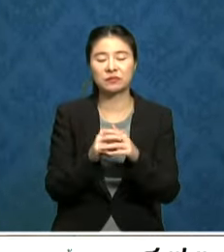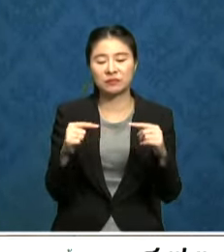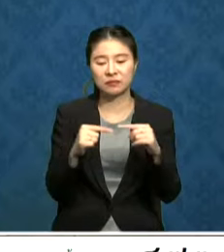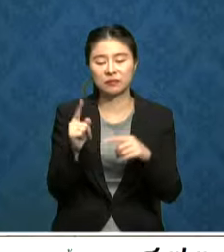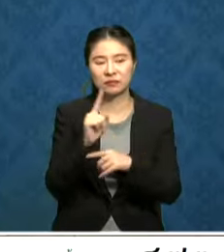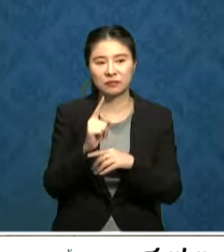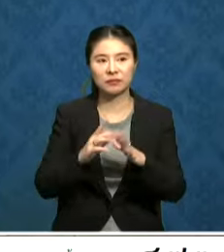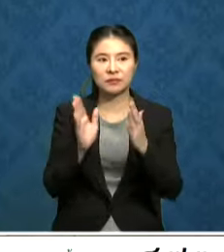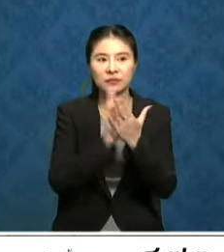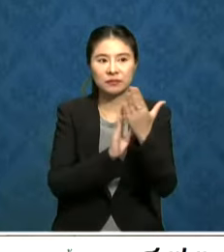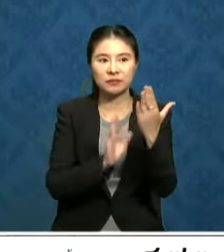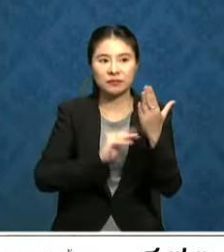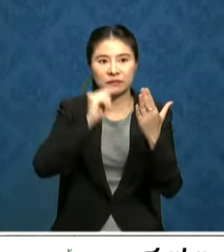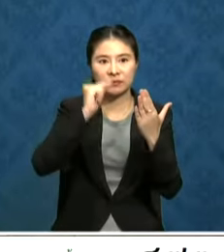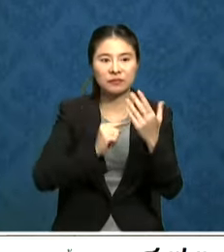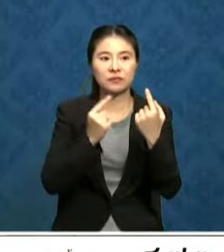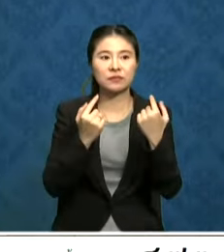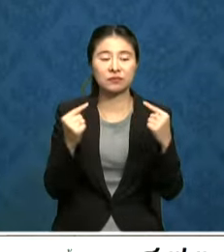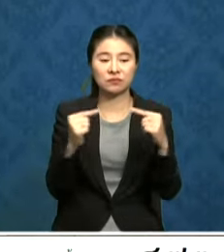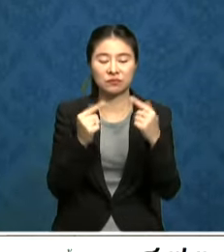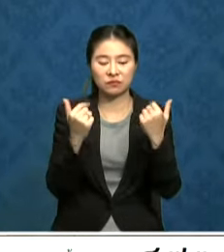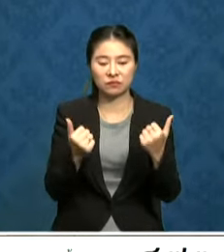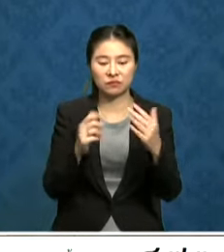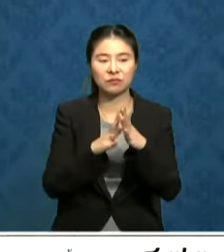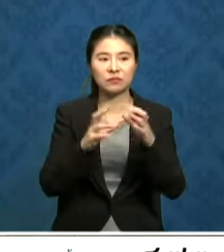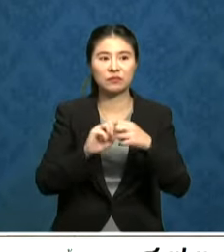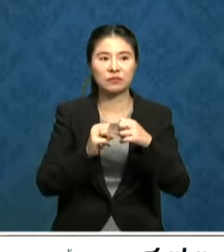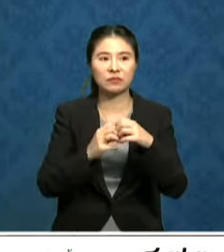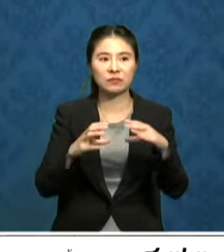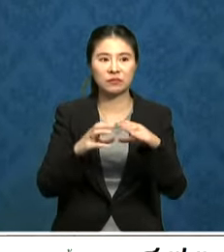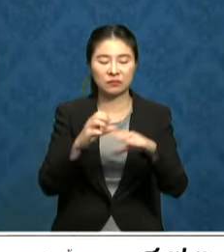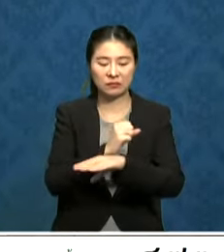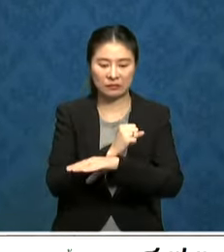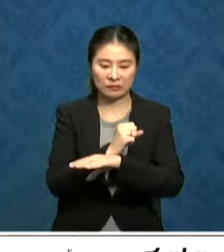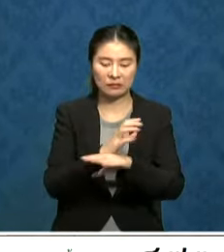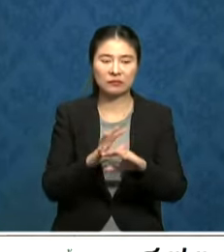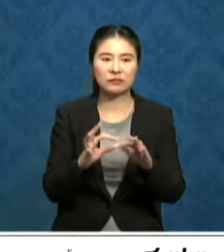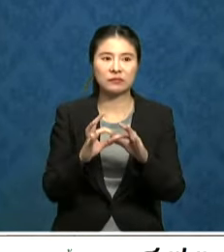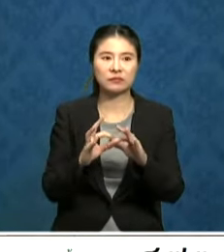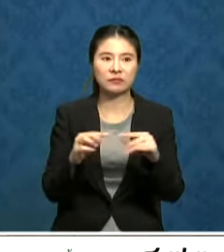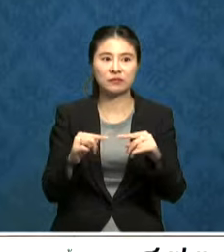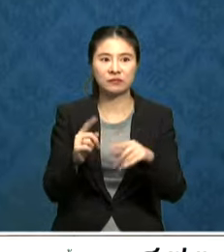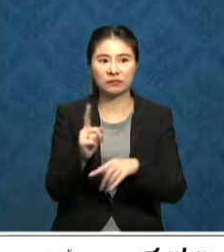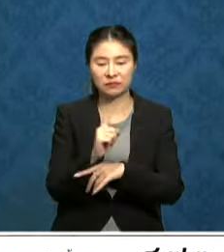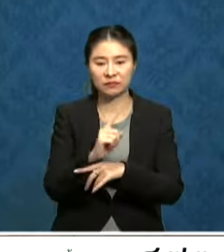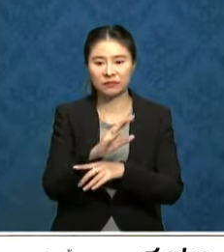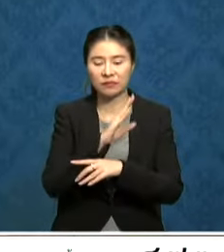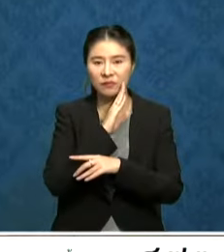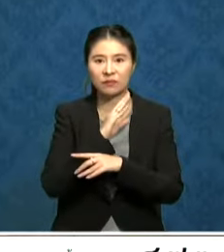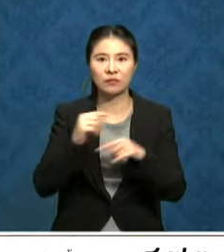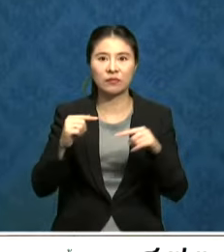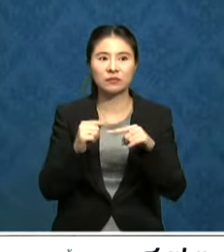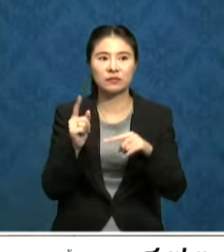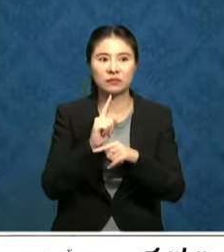ว่าประเทศไทยกำลังตกอยู่ในสภาพของการเมืองที่ไร้เสถียรภาพซึ่งเมื่อการเมืองเกิดความไร้เสถียรภาพ